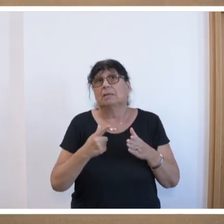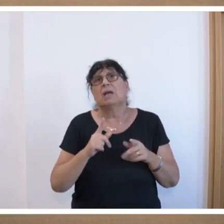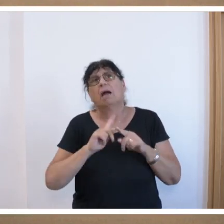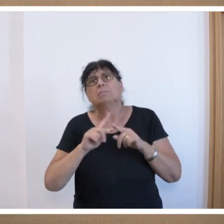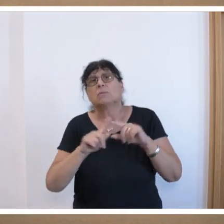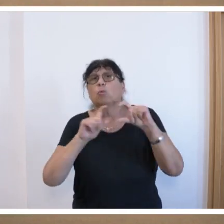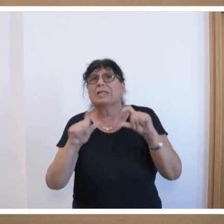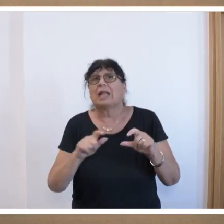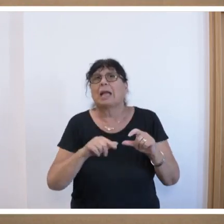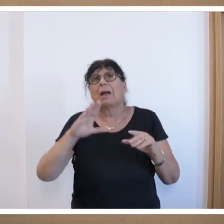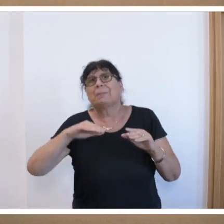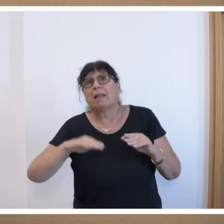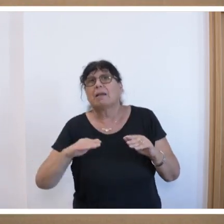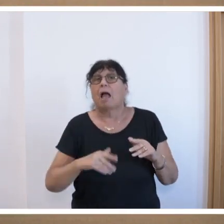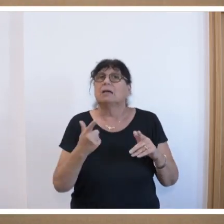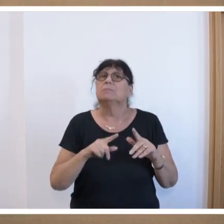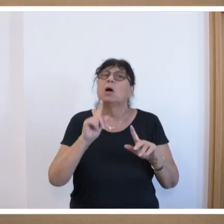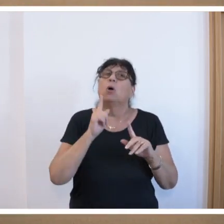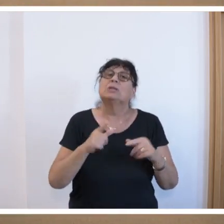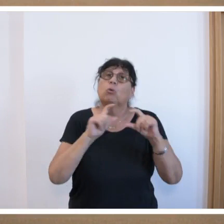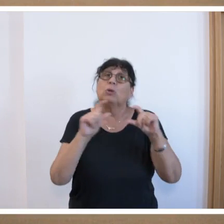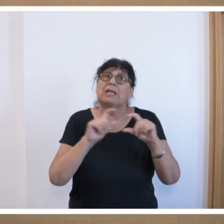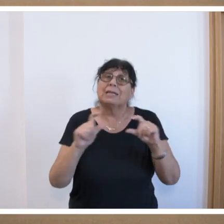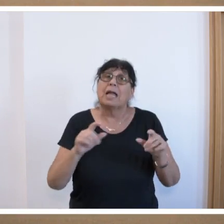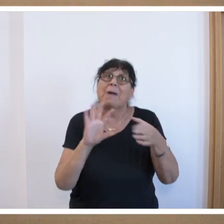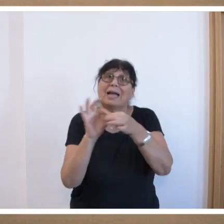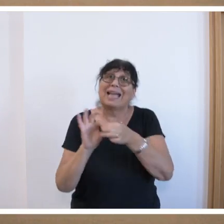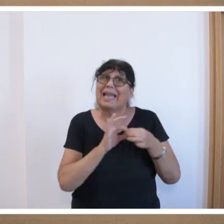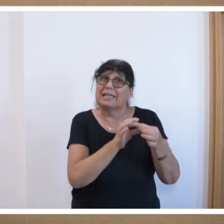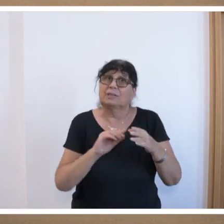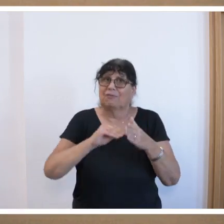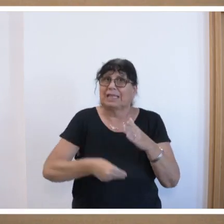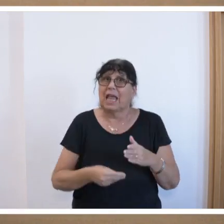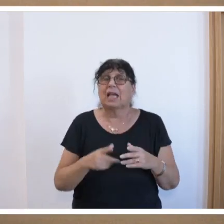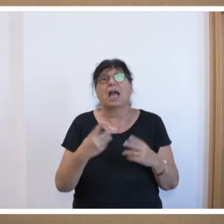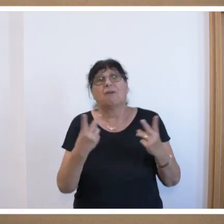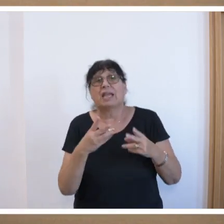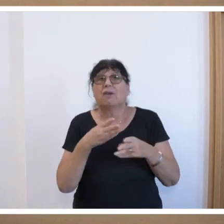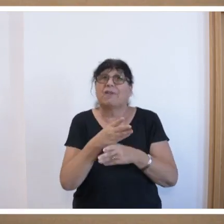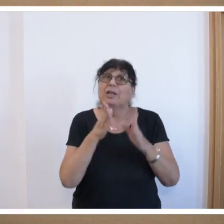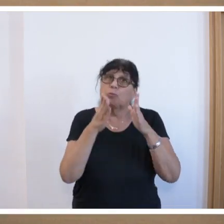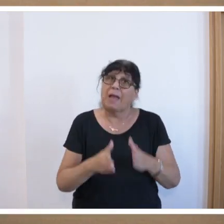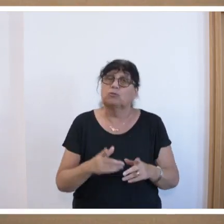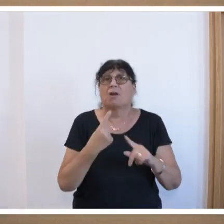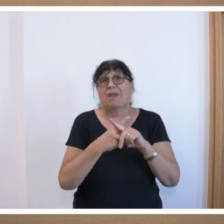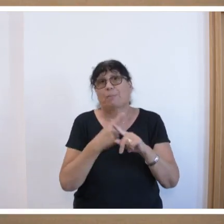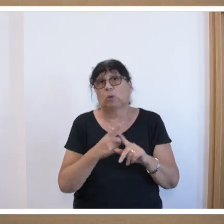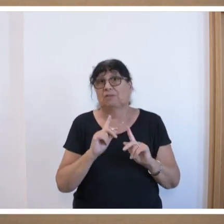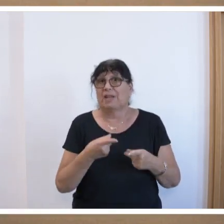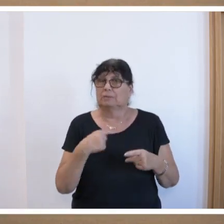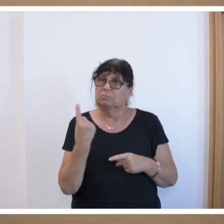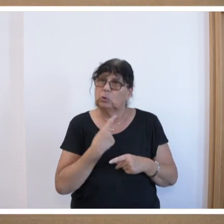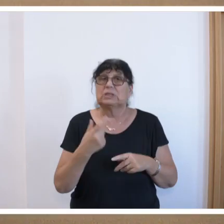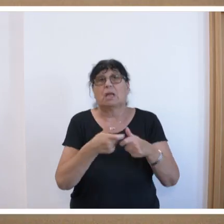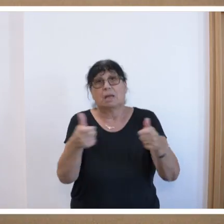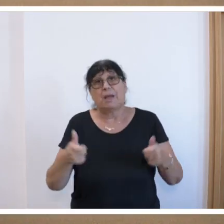Subunternehmerverträge und Subunternehmerkettenverträge wie in der Fleischbranche verboten werden, dass unsere Paketzustellerinnen und Zusteller